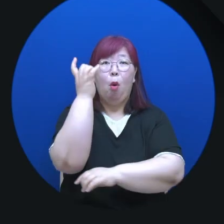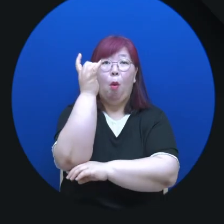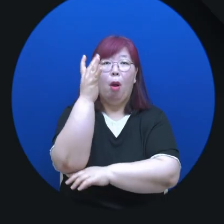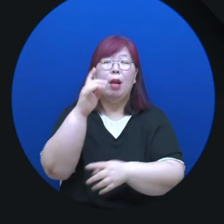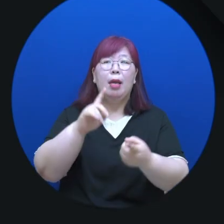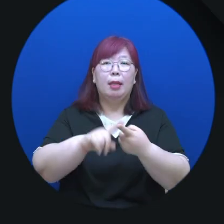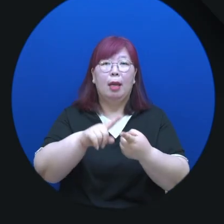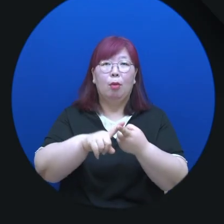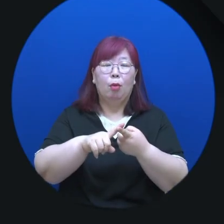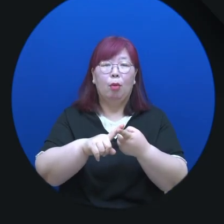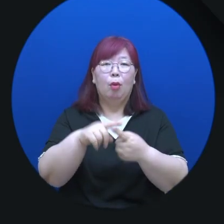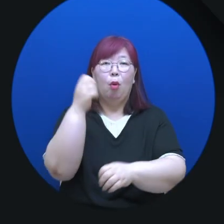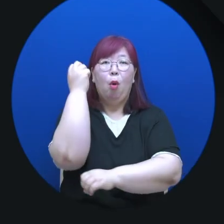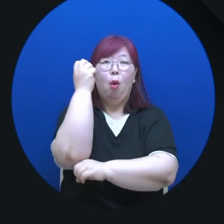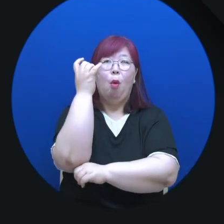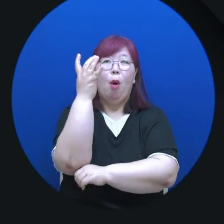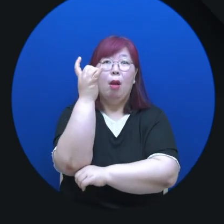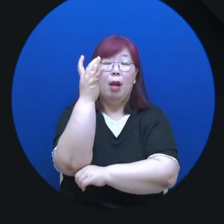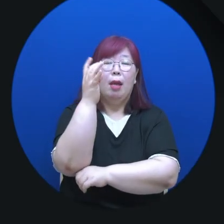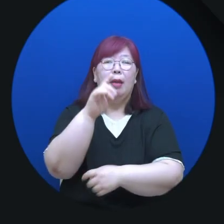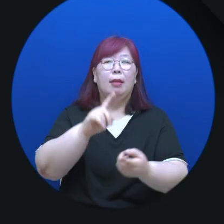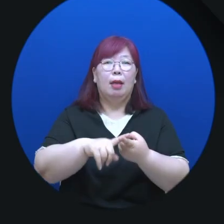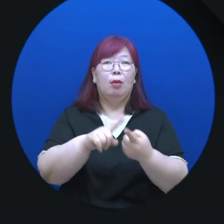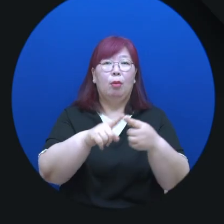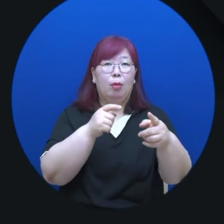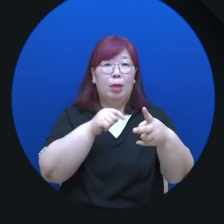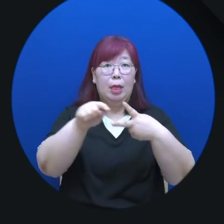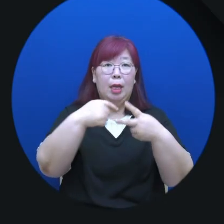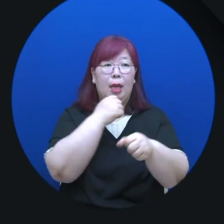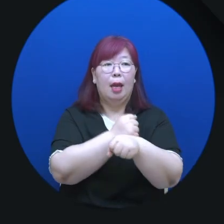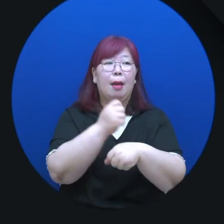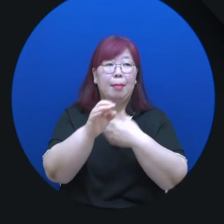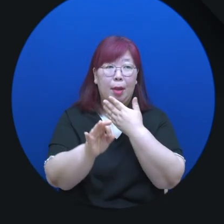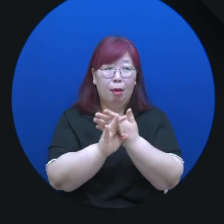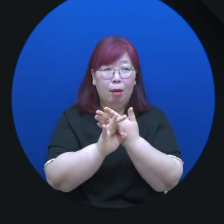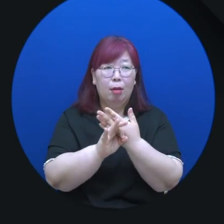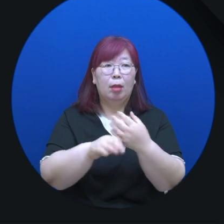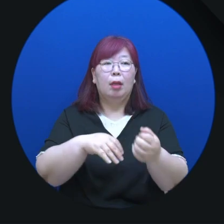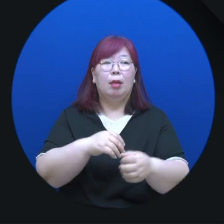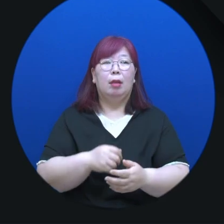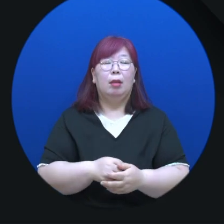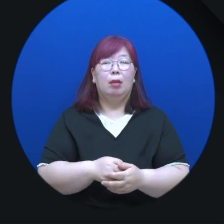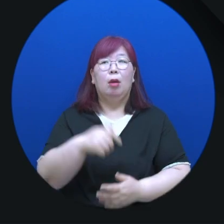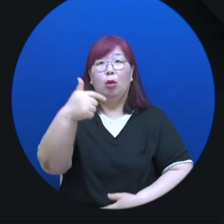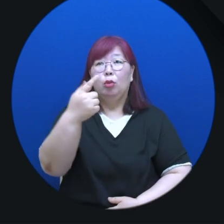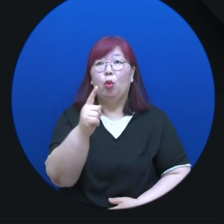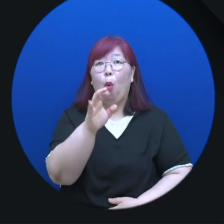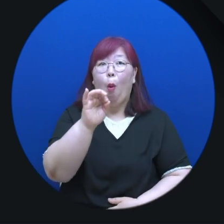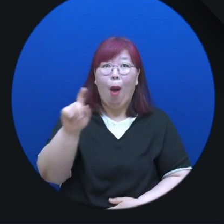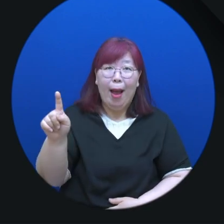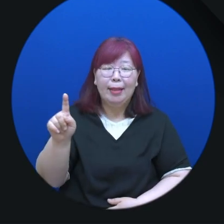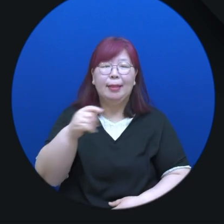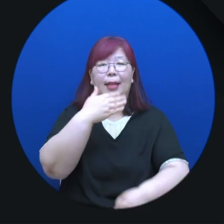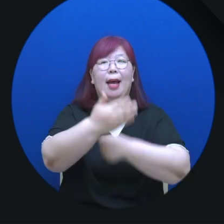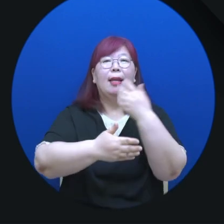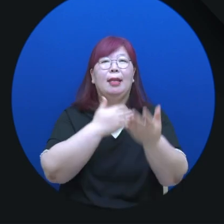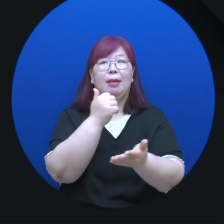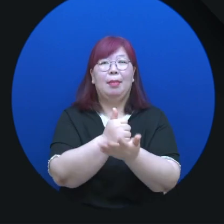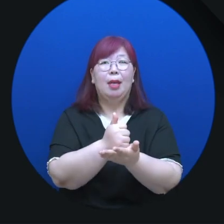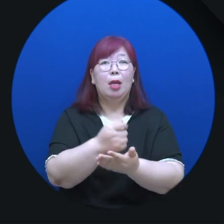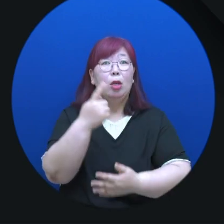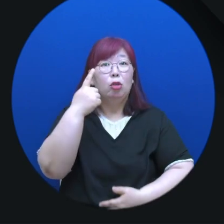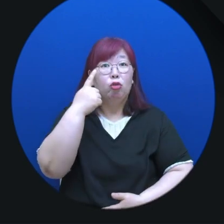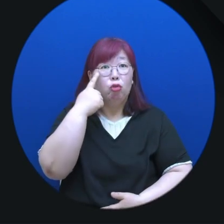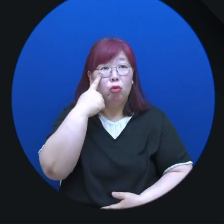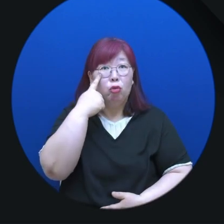그대로 직역을 해보니까 어떤 뜻이 있냐면, 노아는 하나님의